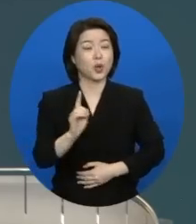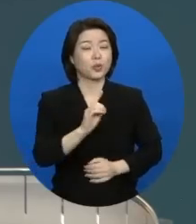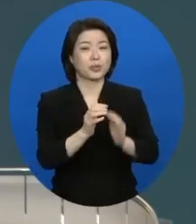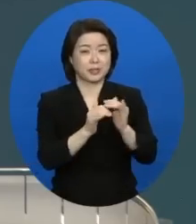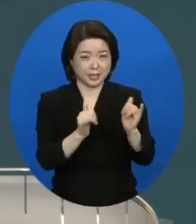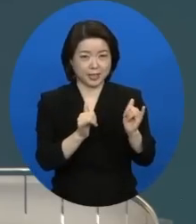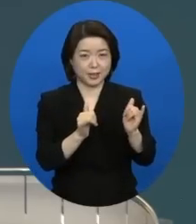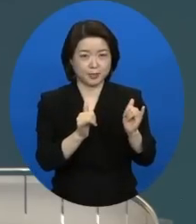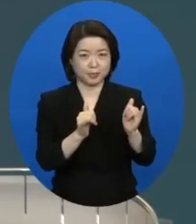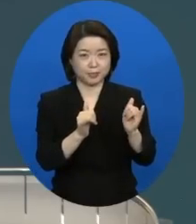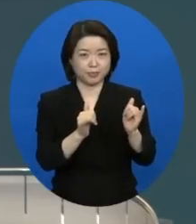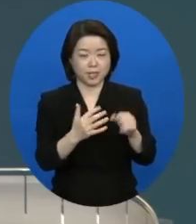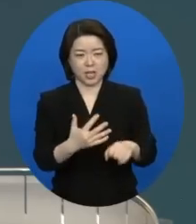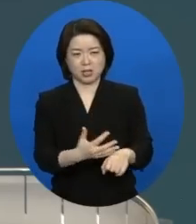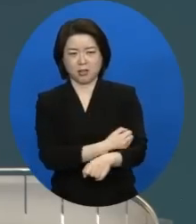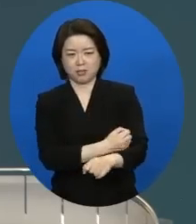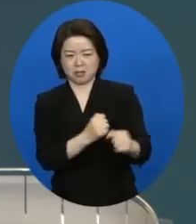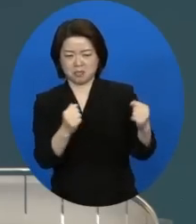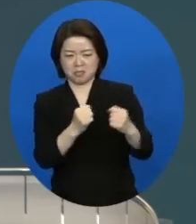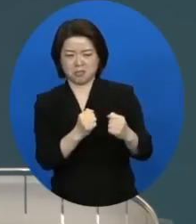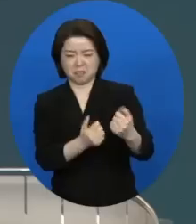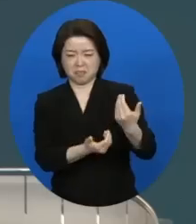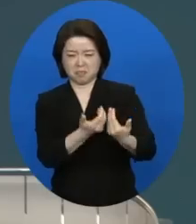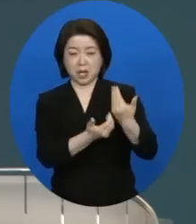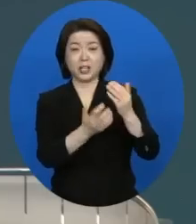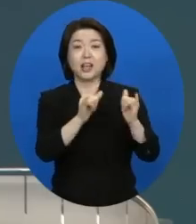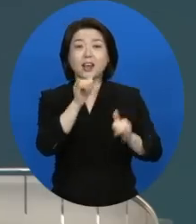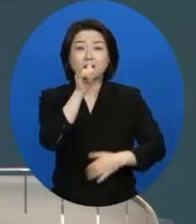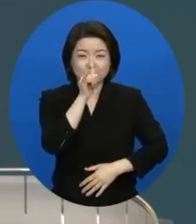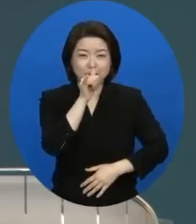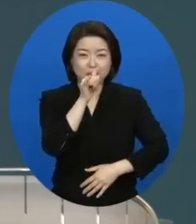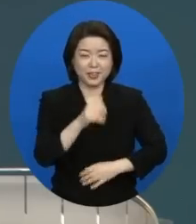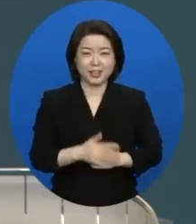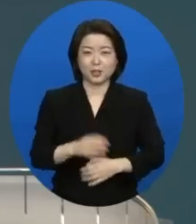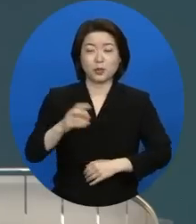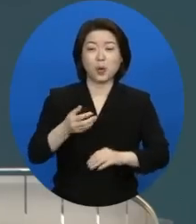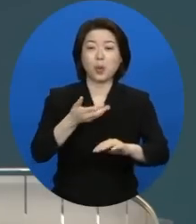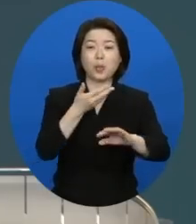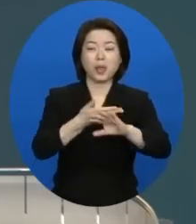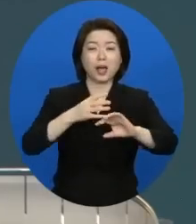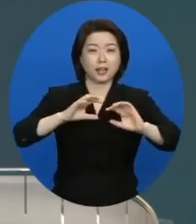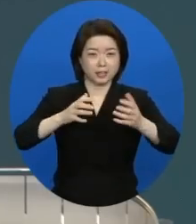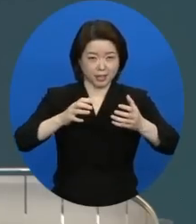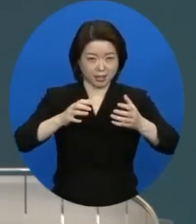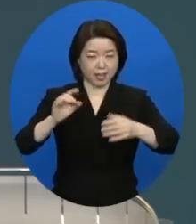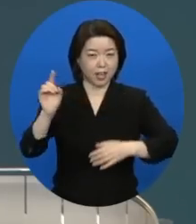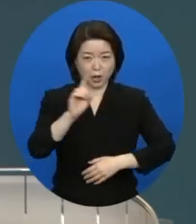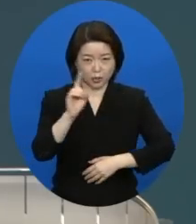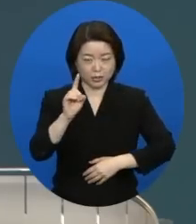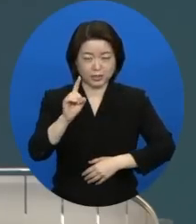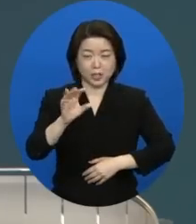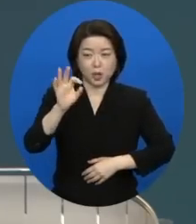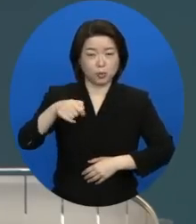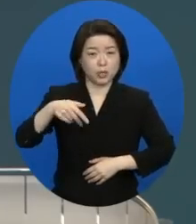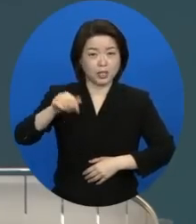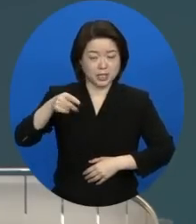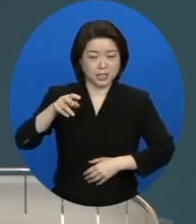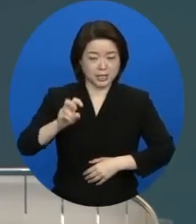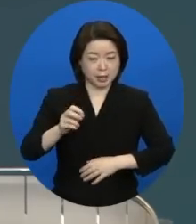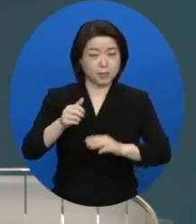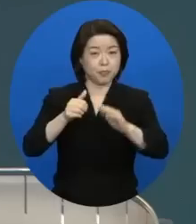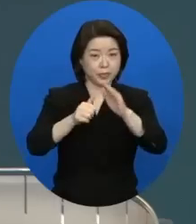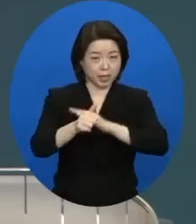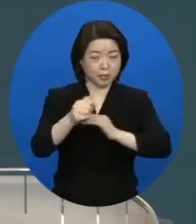분들은 굉장히 차가운 반응을 하는 데도 있고 또 해외에 있는 어느 위지엠 대표가 되시는